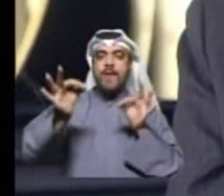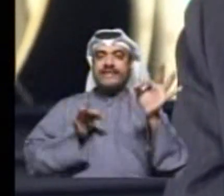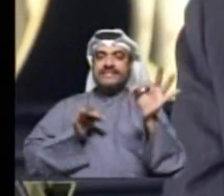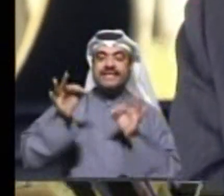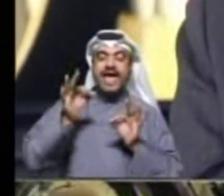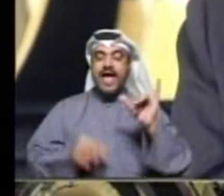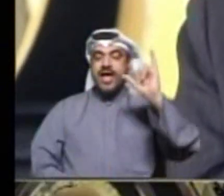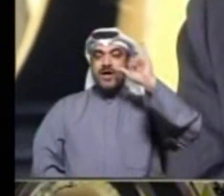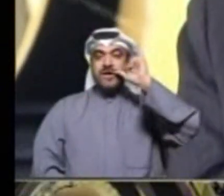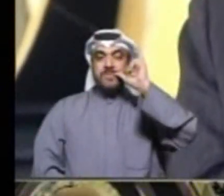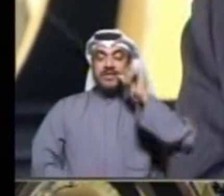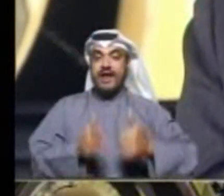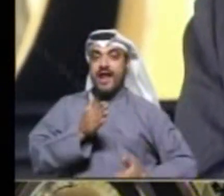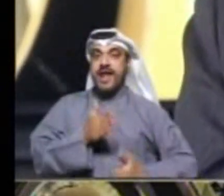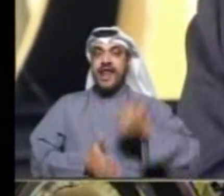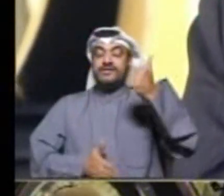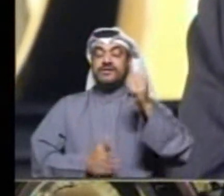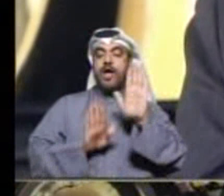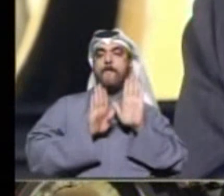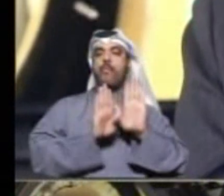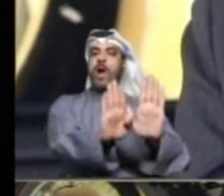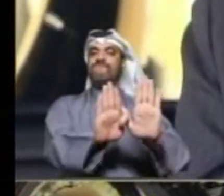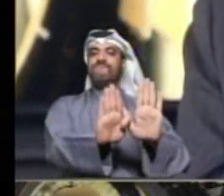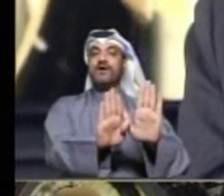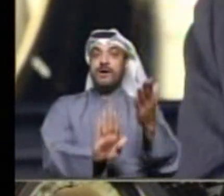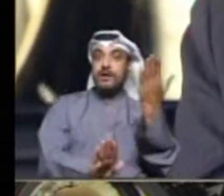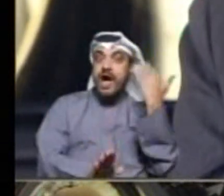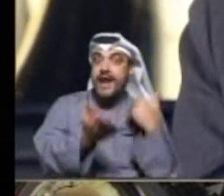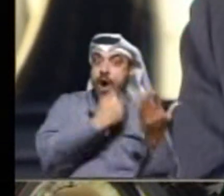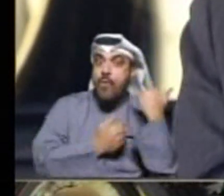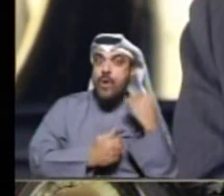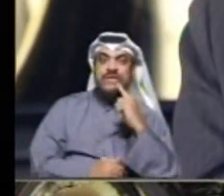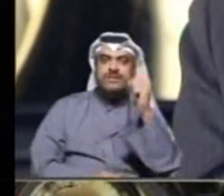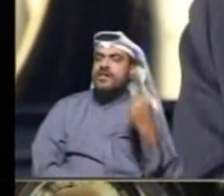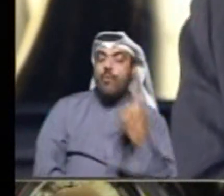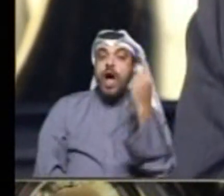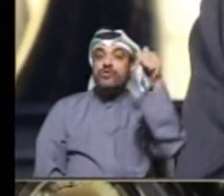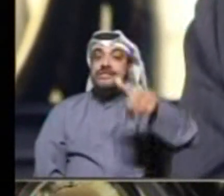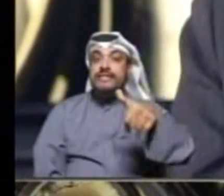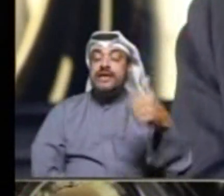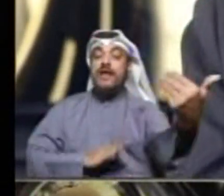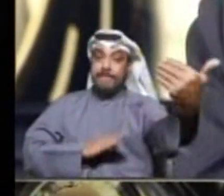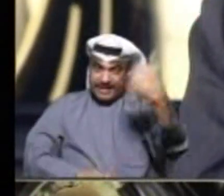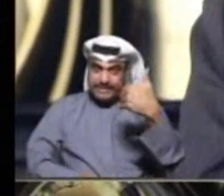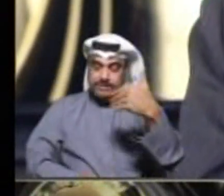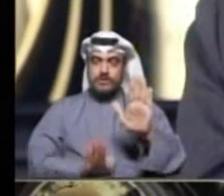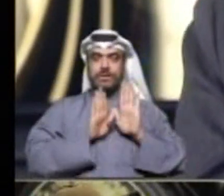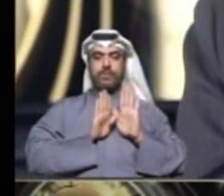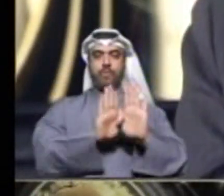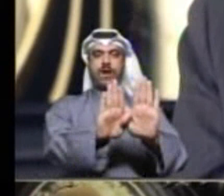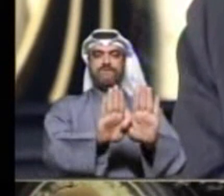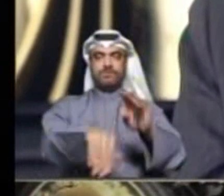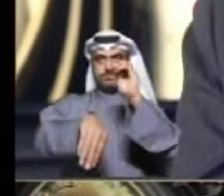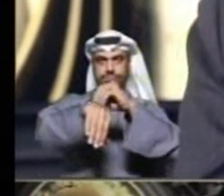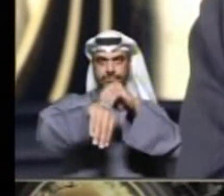في أنها تمنع قيام هذا الحرب، وأيضا استدعت وجود قوات عربية، قوات الجامعة العربية كانت